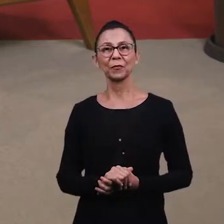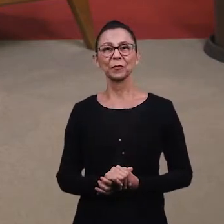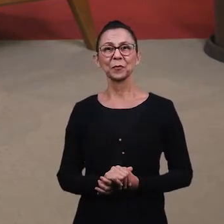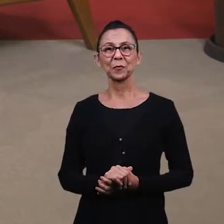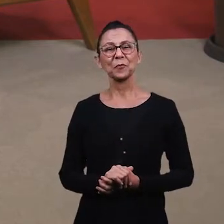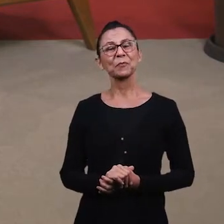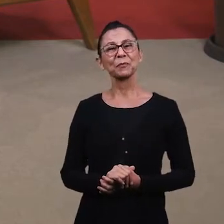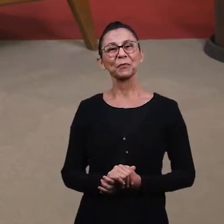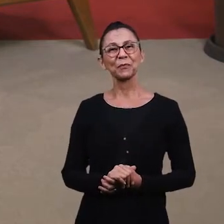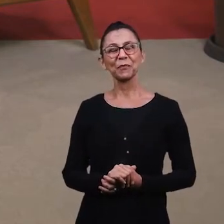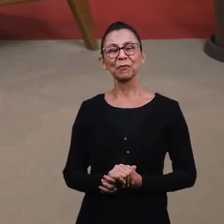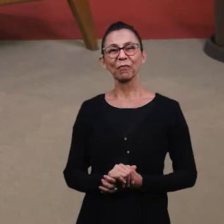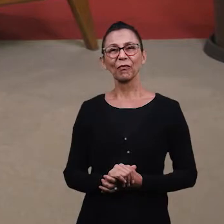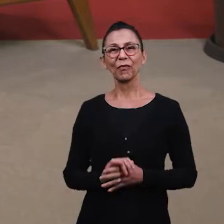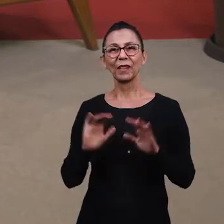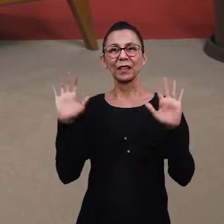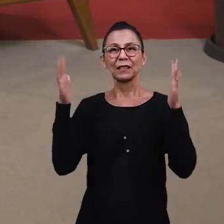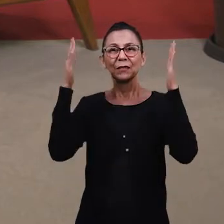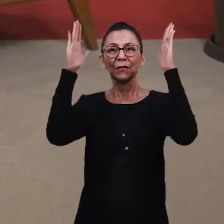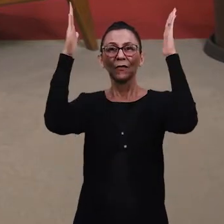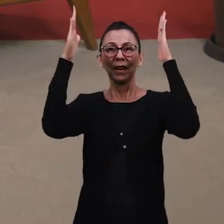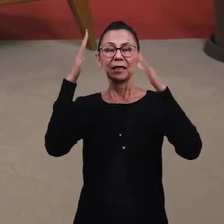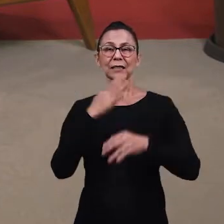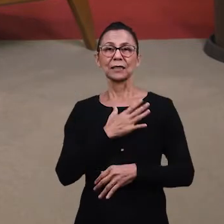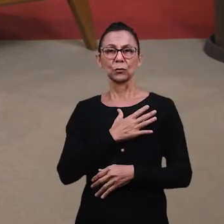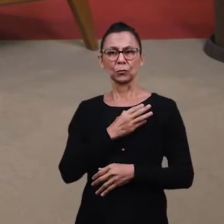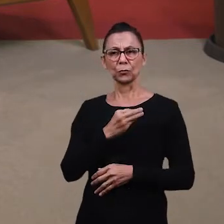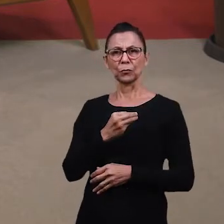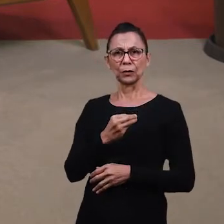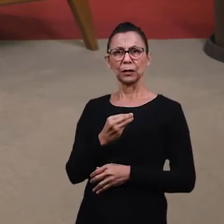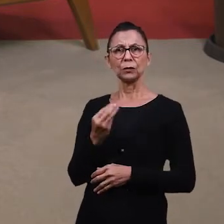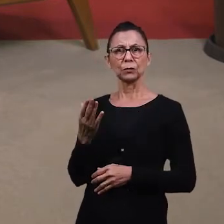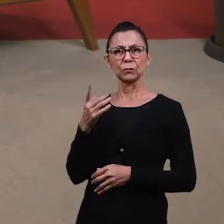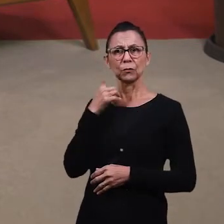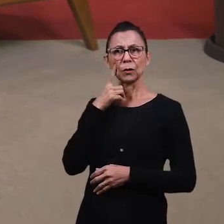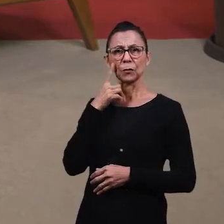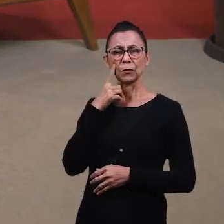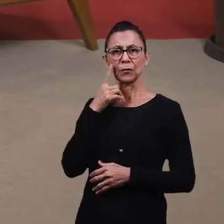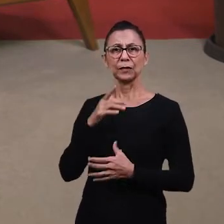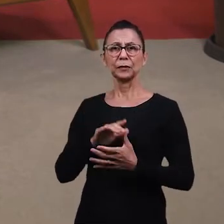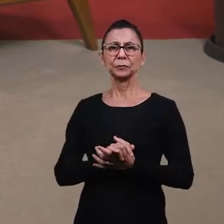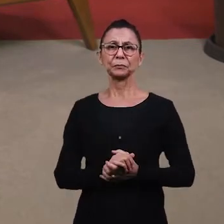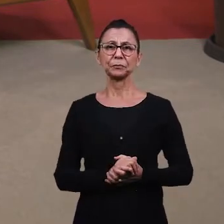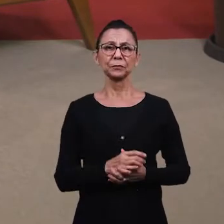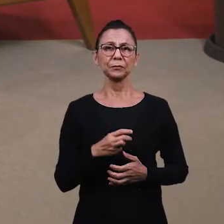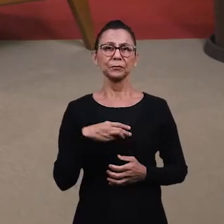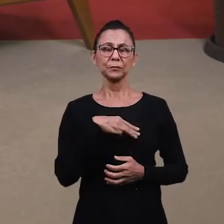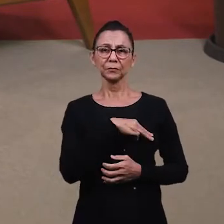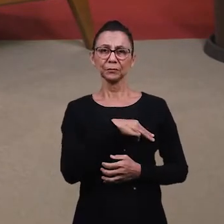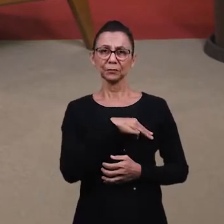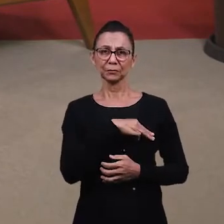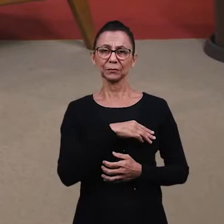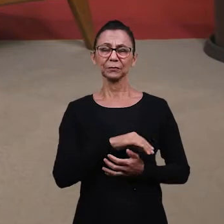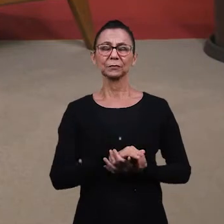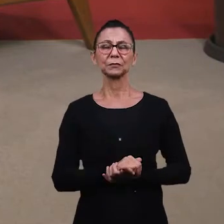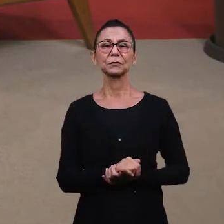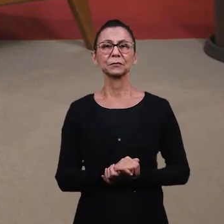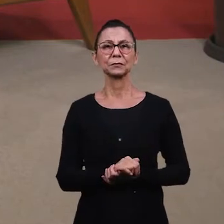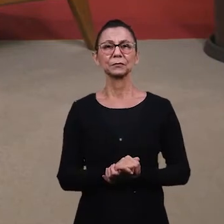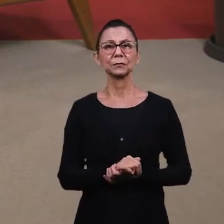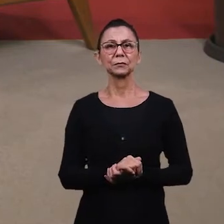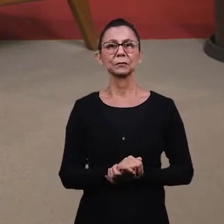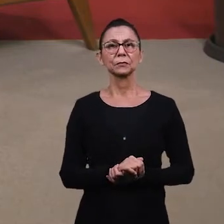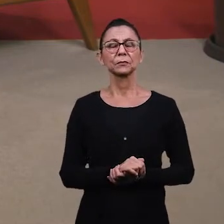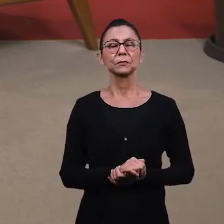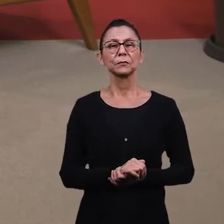bien. Donc, nous allons maintenant voir un texte qui est basé, donc qui va aborder